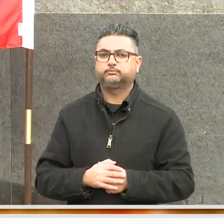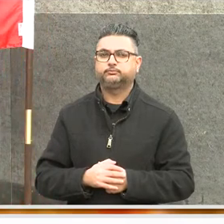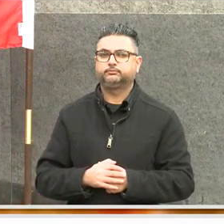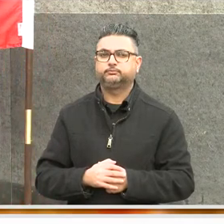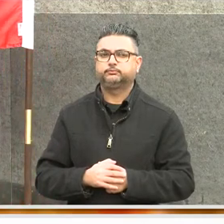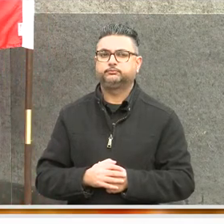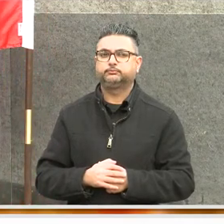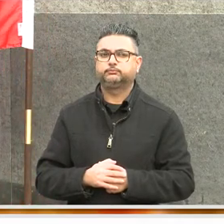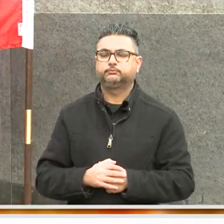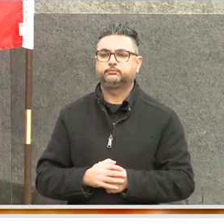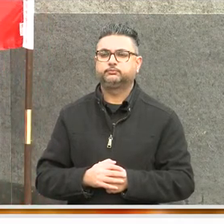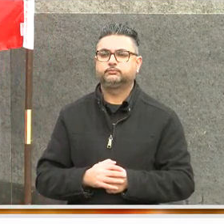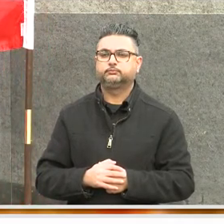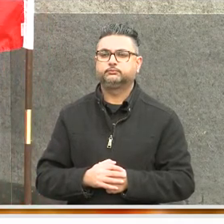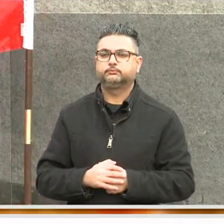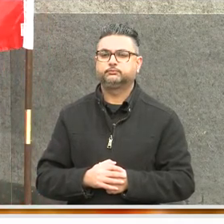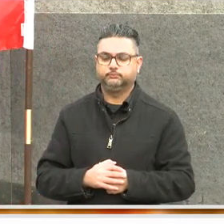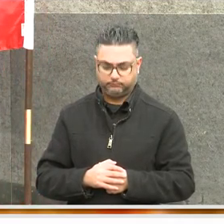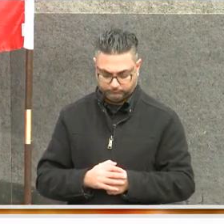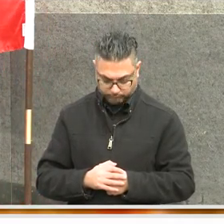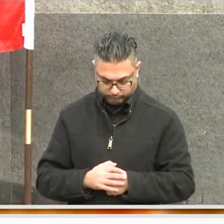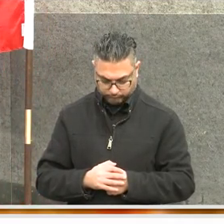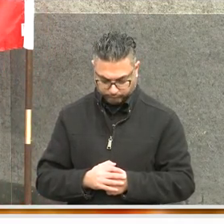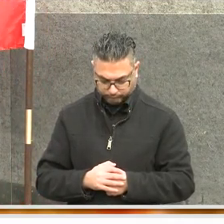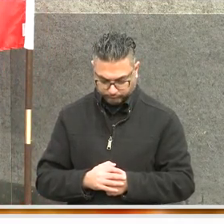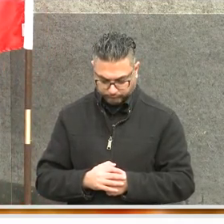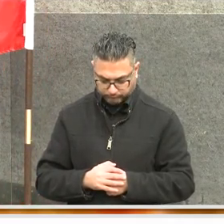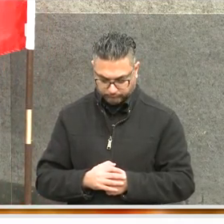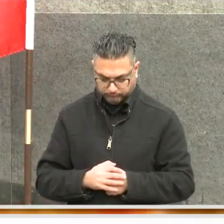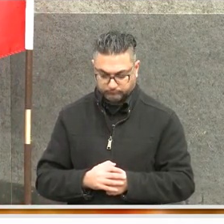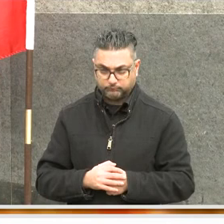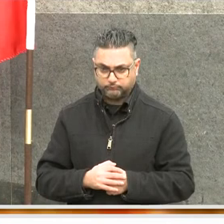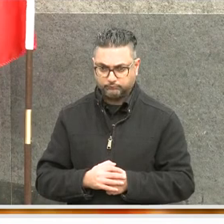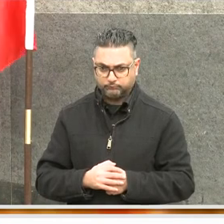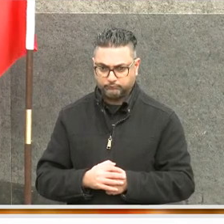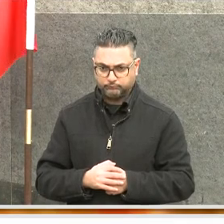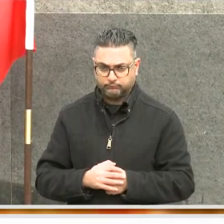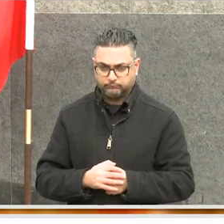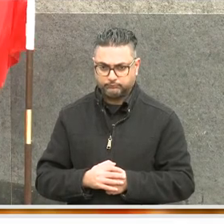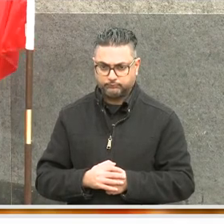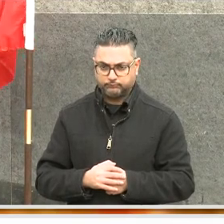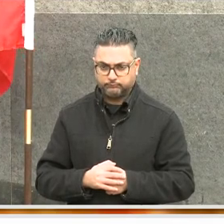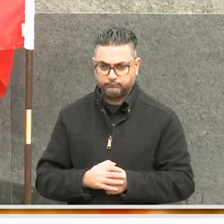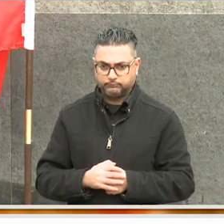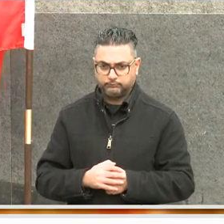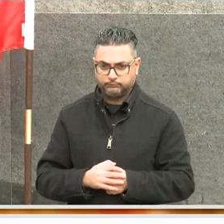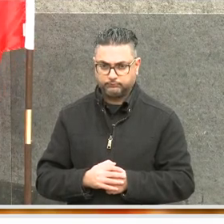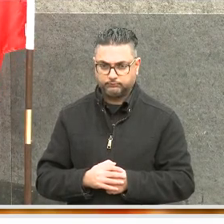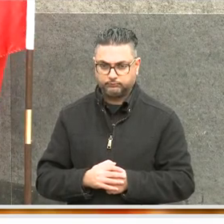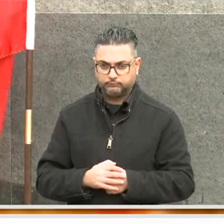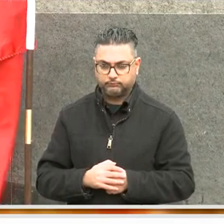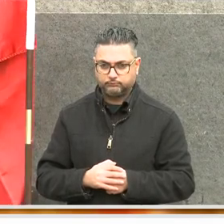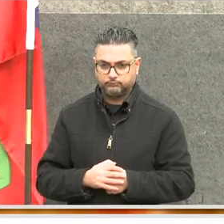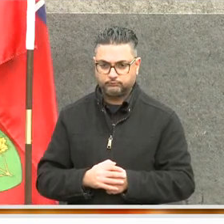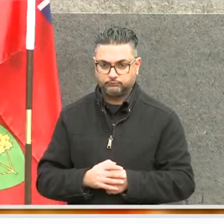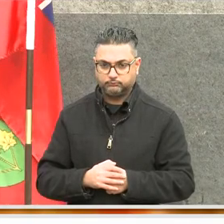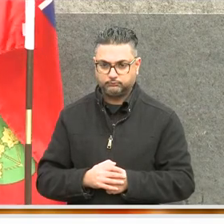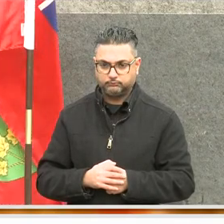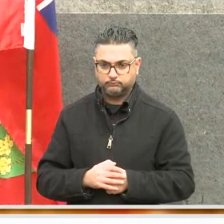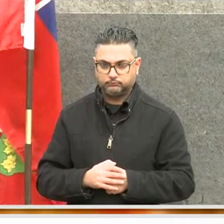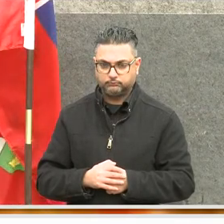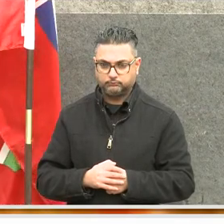promettant, en dépit du temps qui passe, de porter la flambeau et de jamais les oublier. Nous nous souviendrons d'eux.